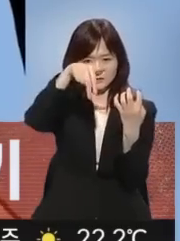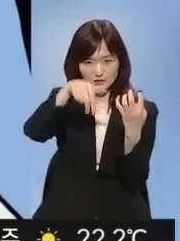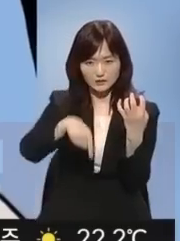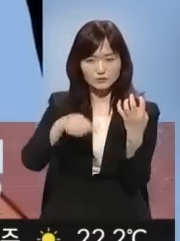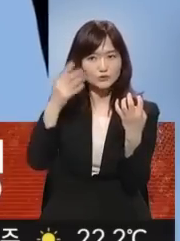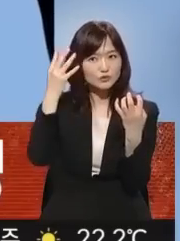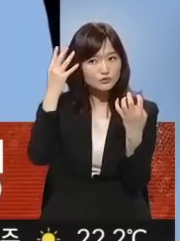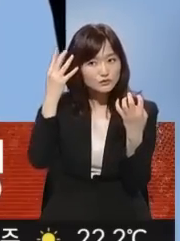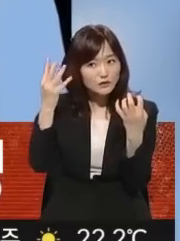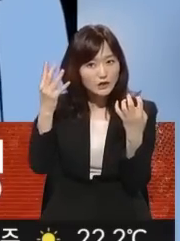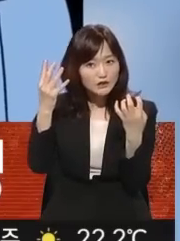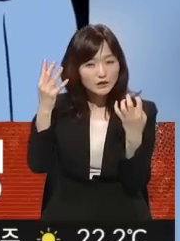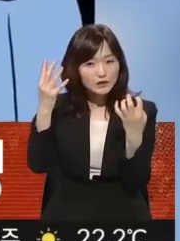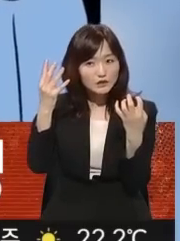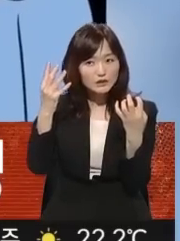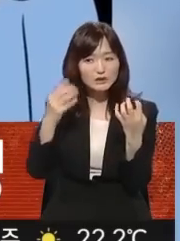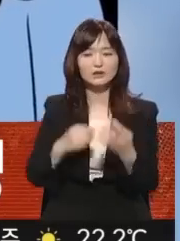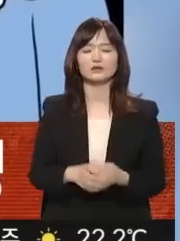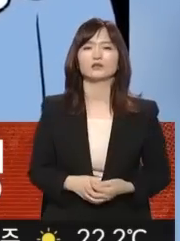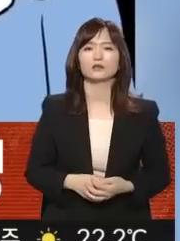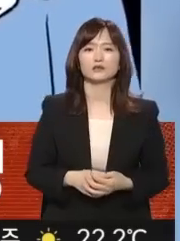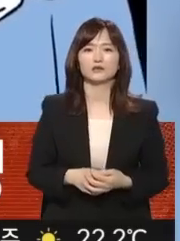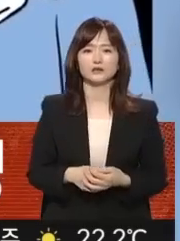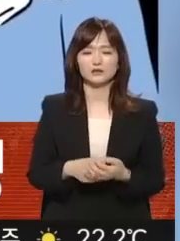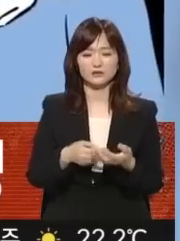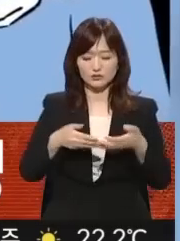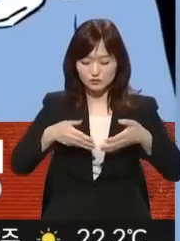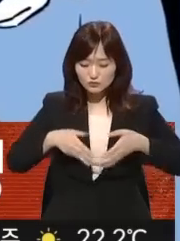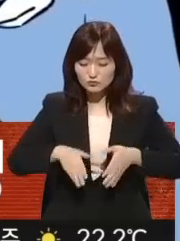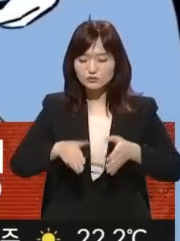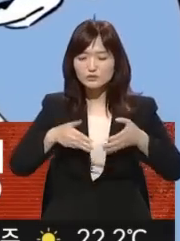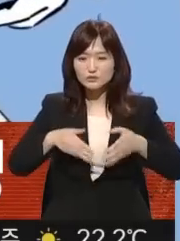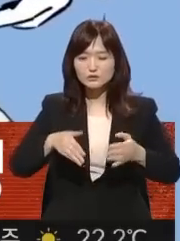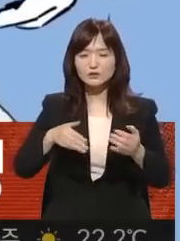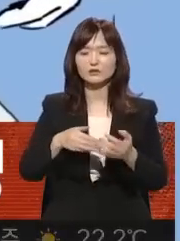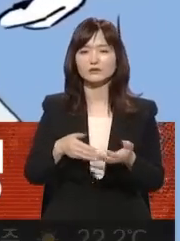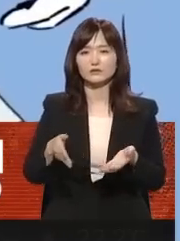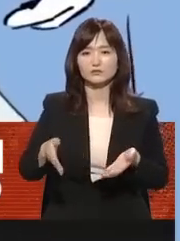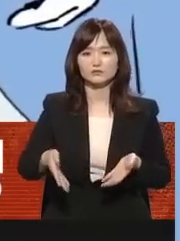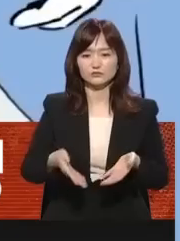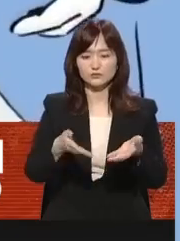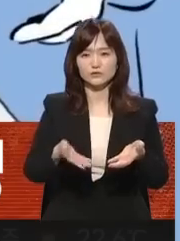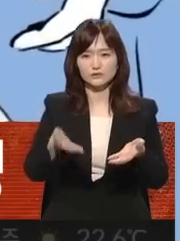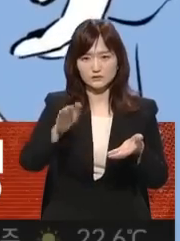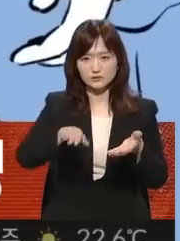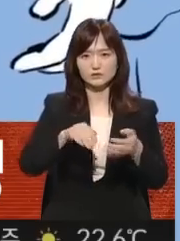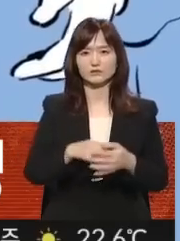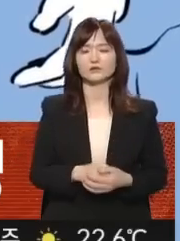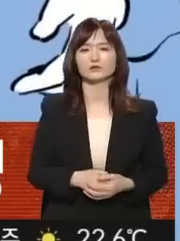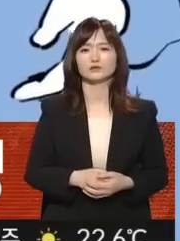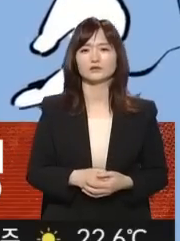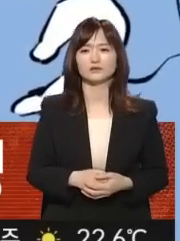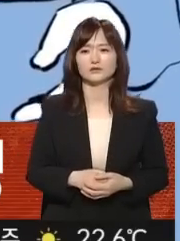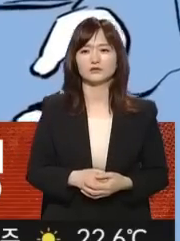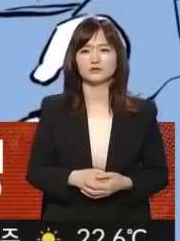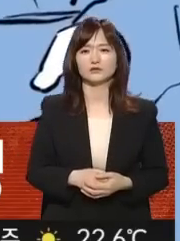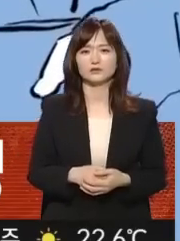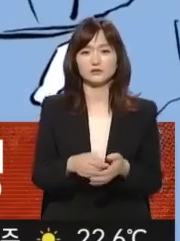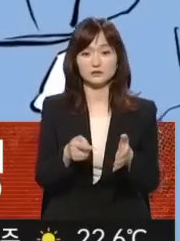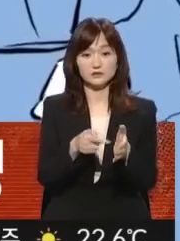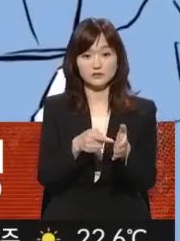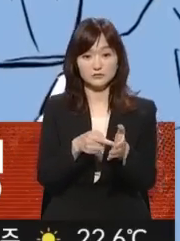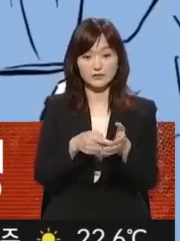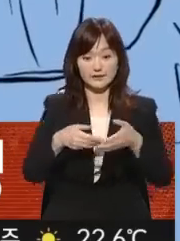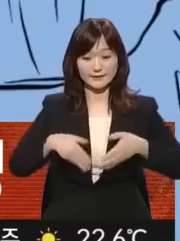4일째 유도분만을 하기 위해서 병원에 입원을 했다가 당일 오전 8시 3 응급저항전기의 수술을